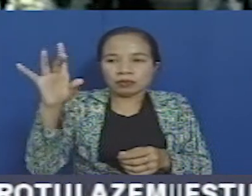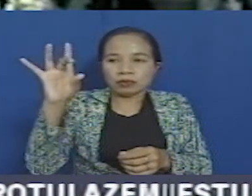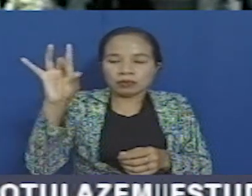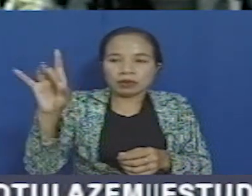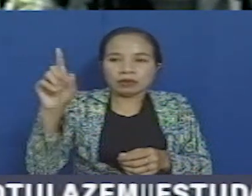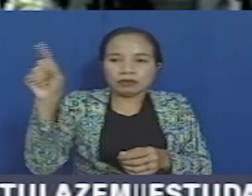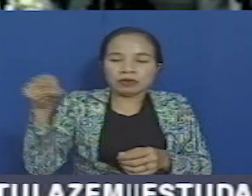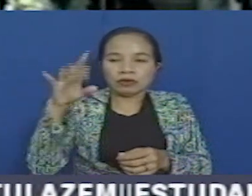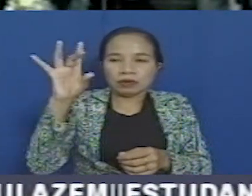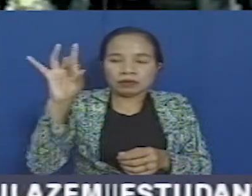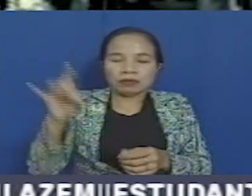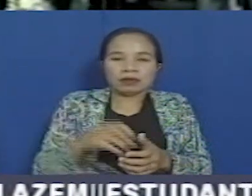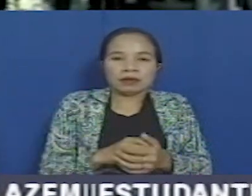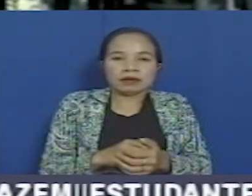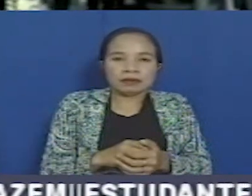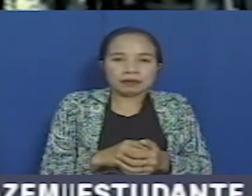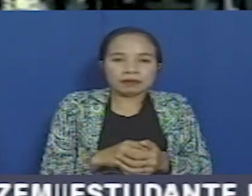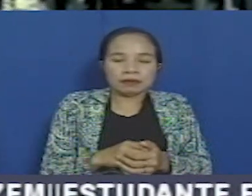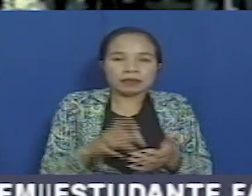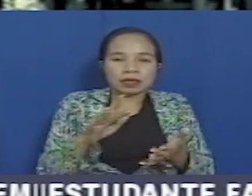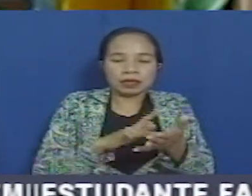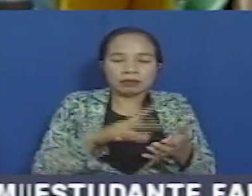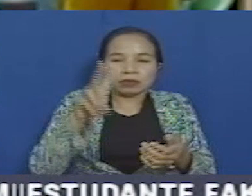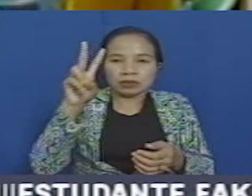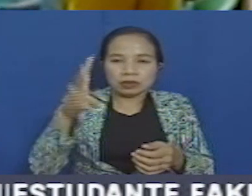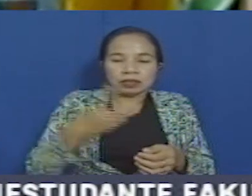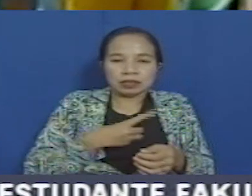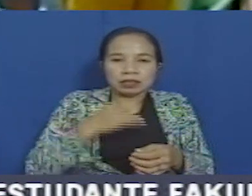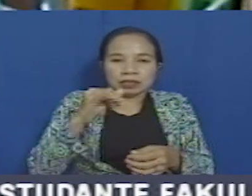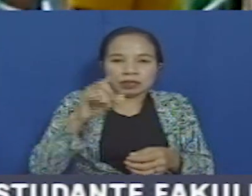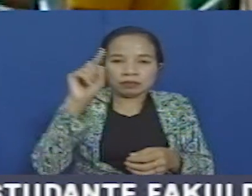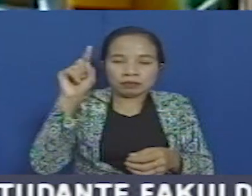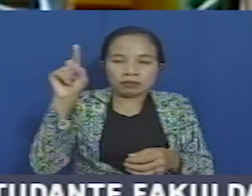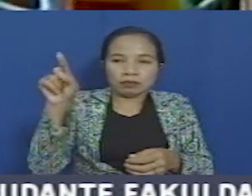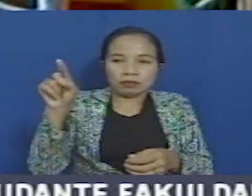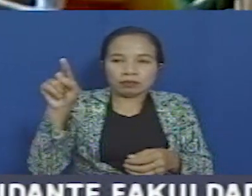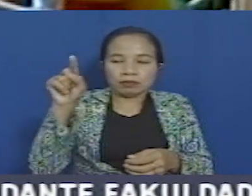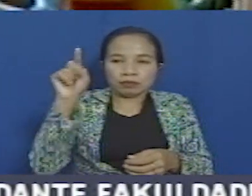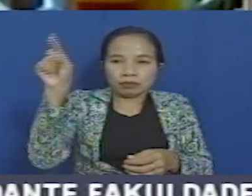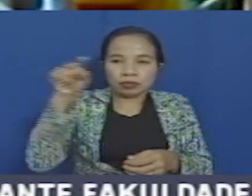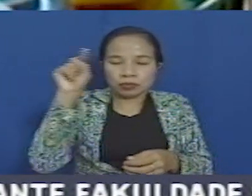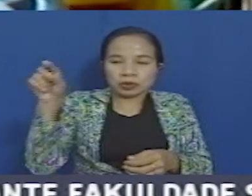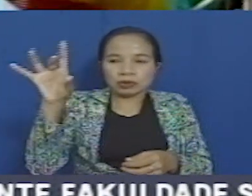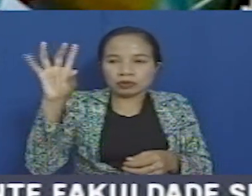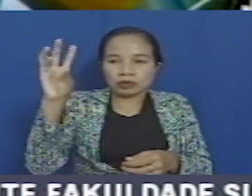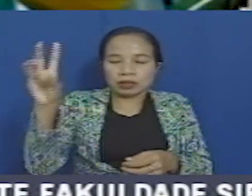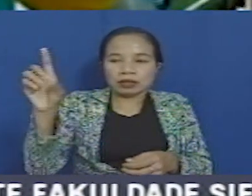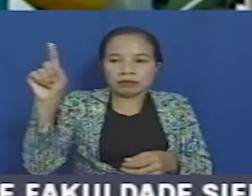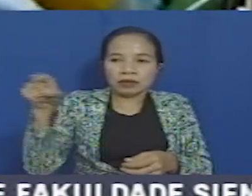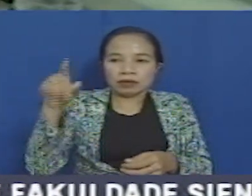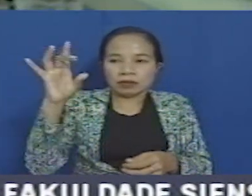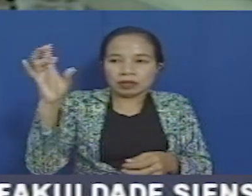walu. Total cumulativo ba segundo 12 ihe dili porcento nen virgula